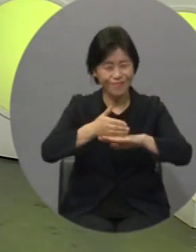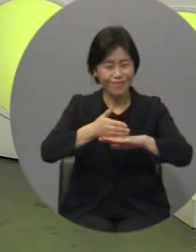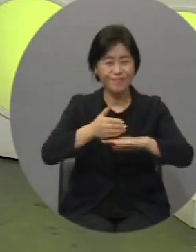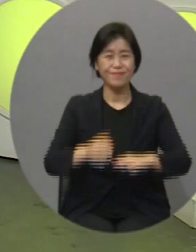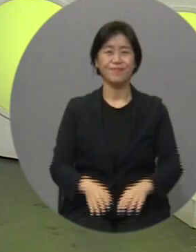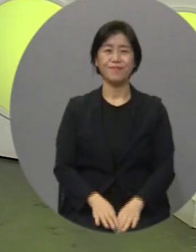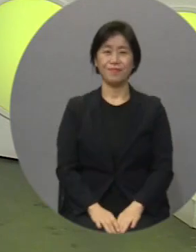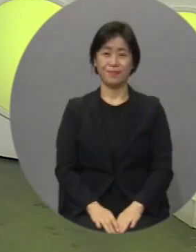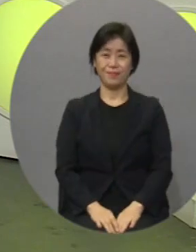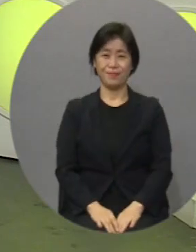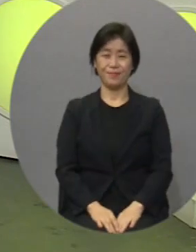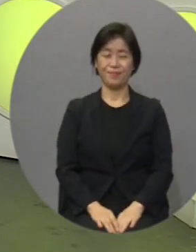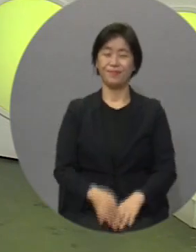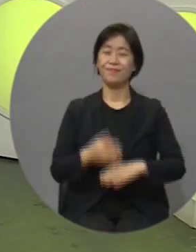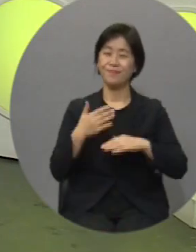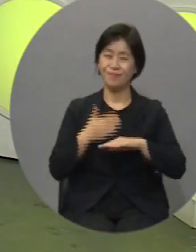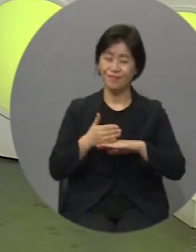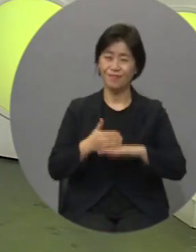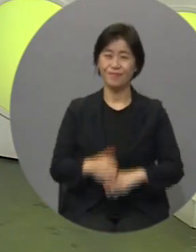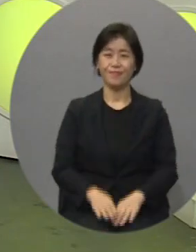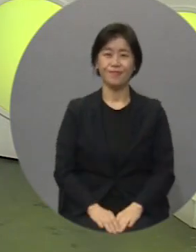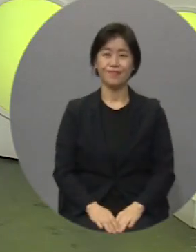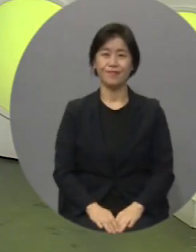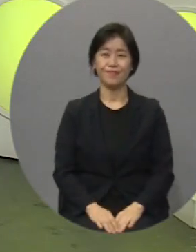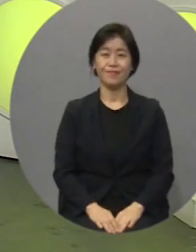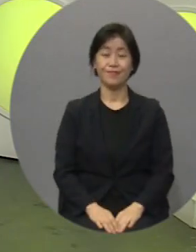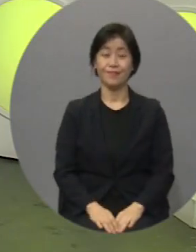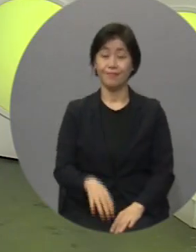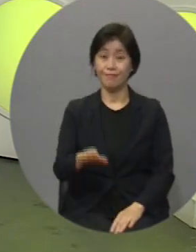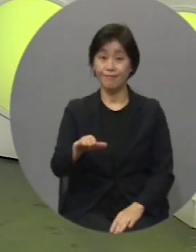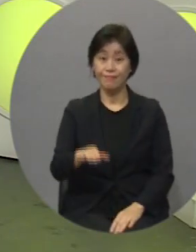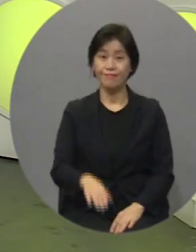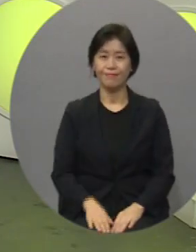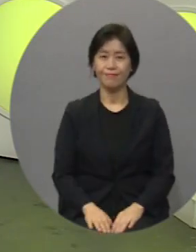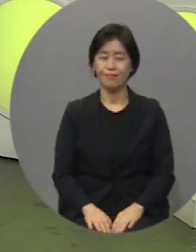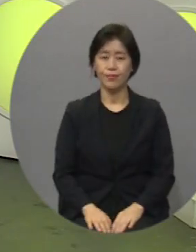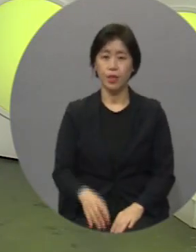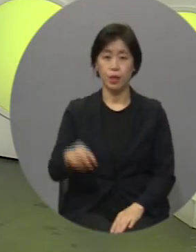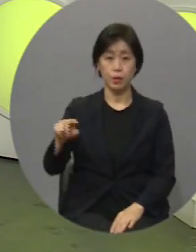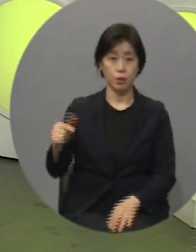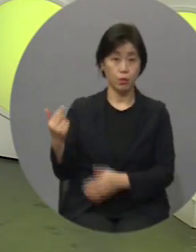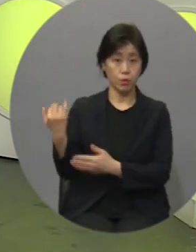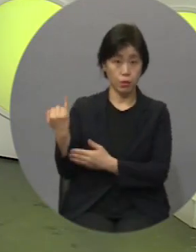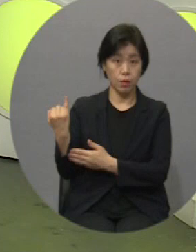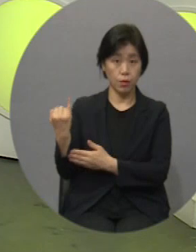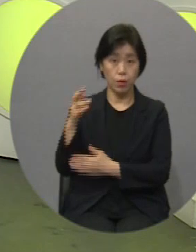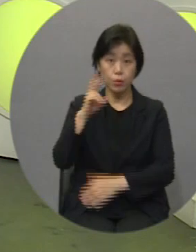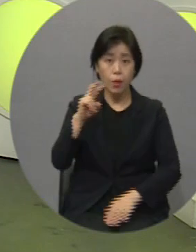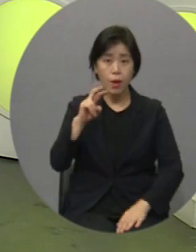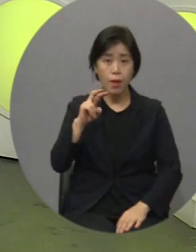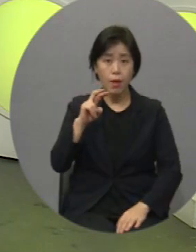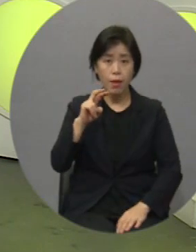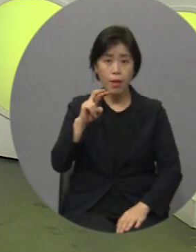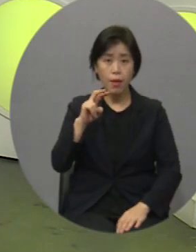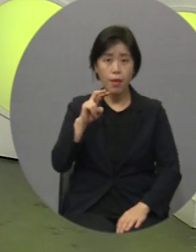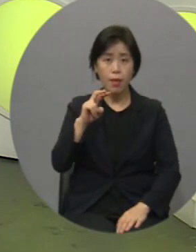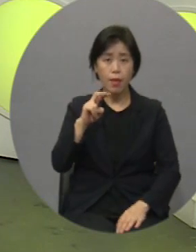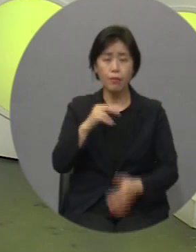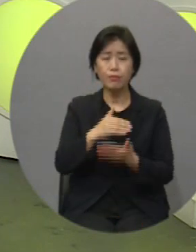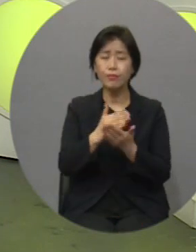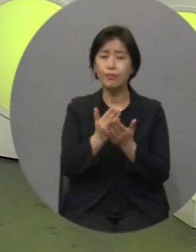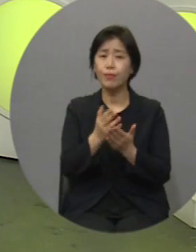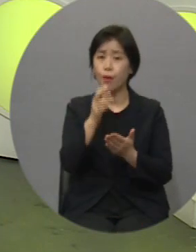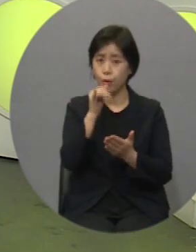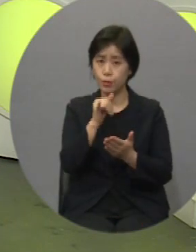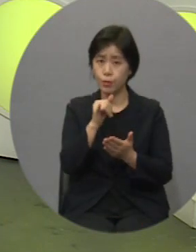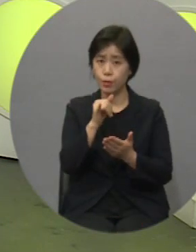아이고, 반갑습니다. 감사합니다. 네. 우리 병철 씨, 네. 석수경 씨 노래가 네. 어떤 네. 노래가 있어요? 오늘 어떤